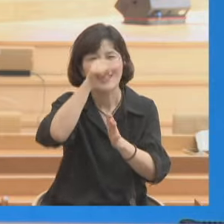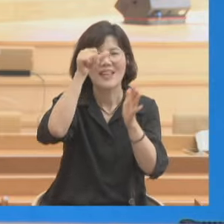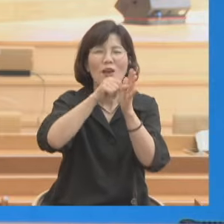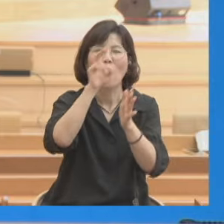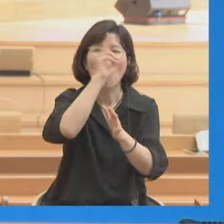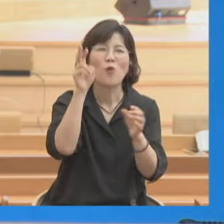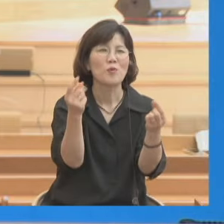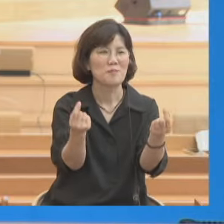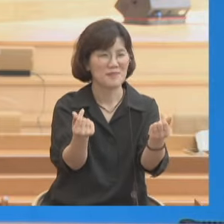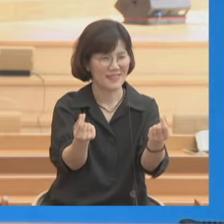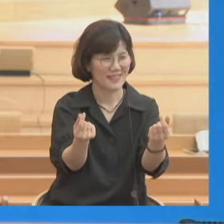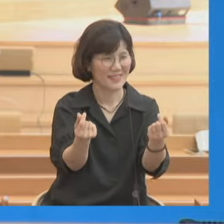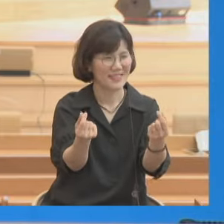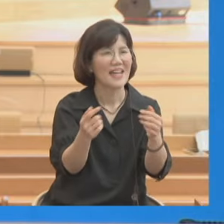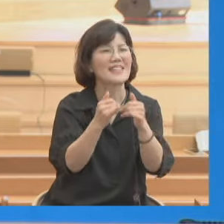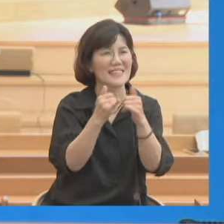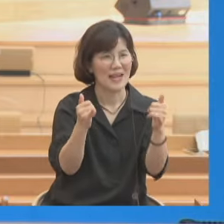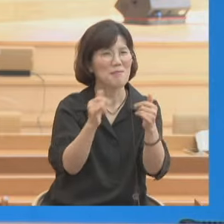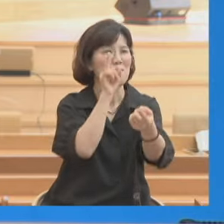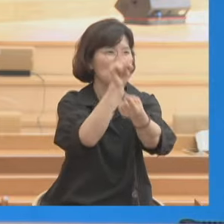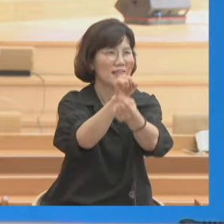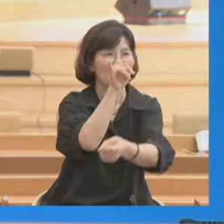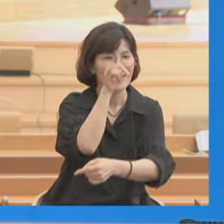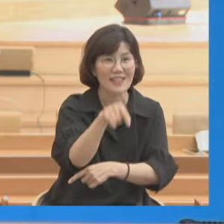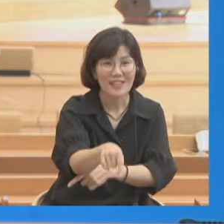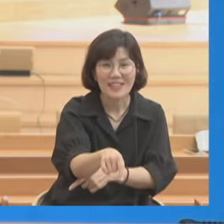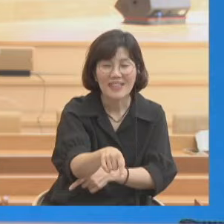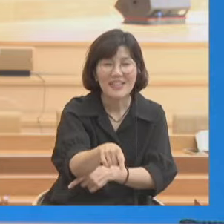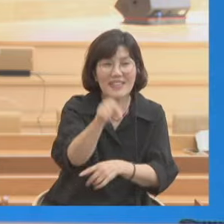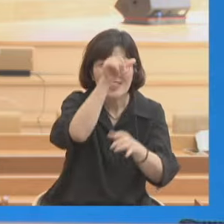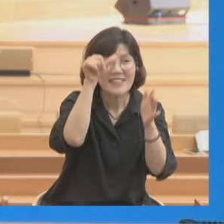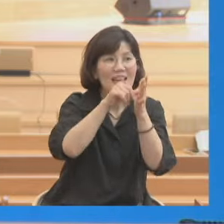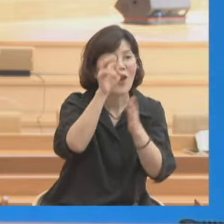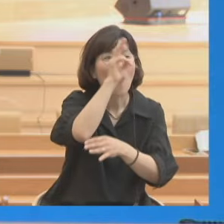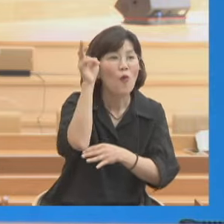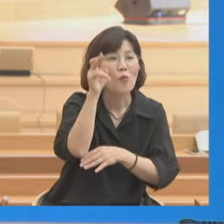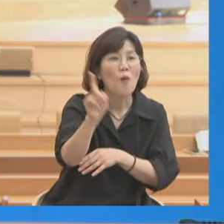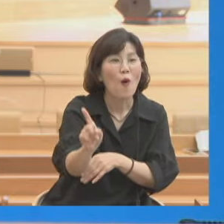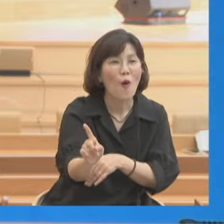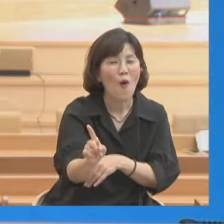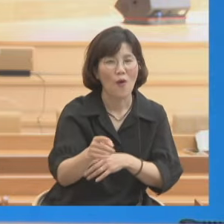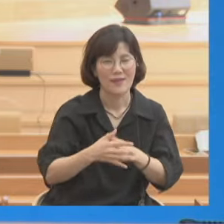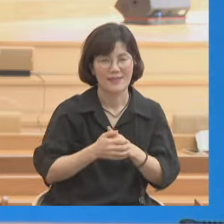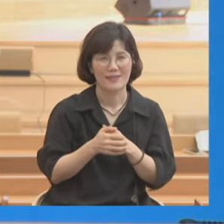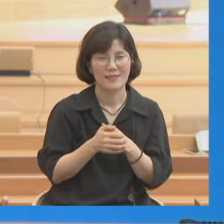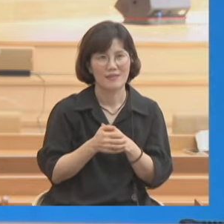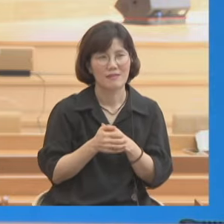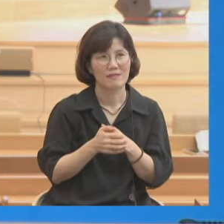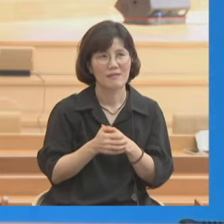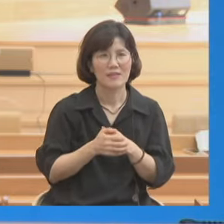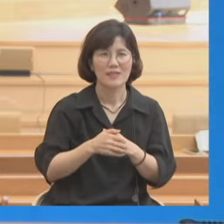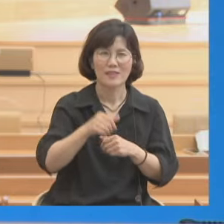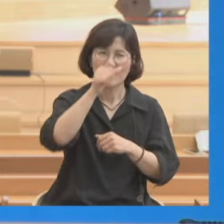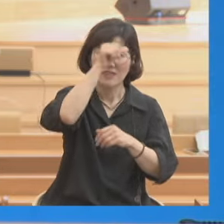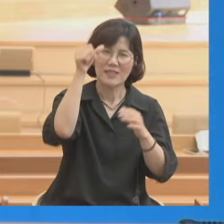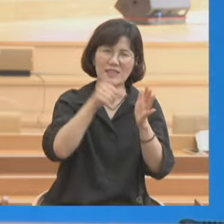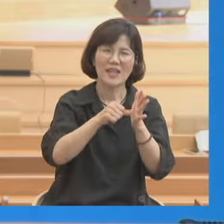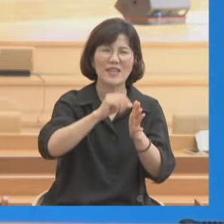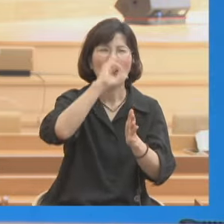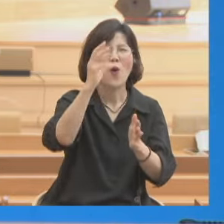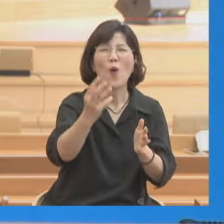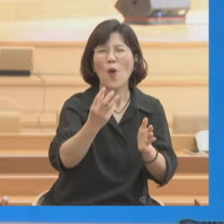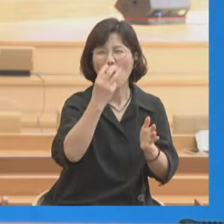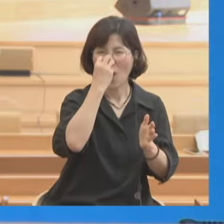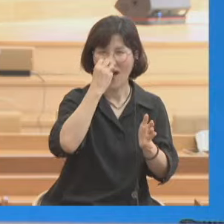맞이한 한 사람을 만나게 되어져요. 그가 맞이한 인생의 오후가 조금이라도 좀 고상하면 참 좋았을